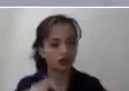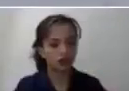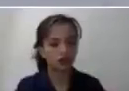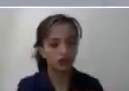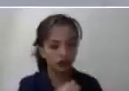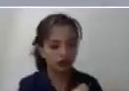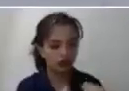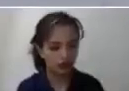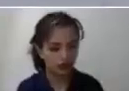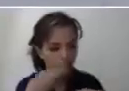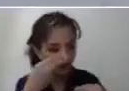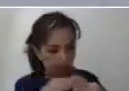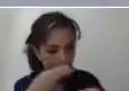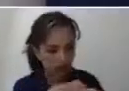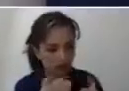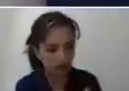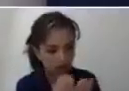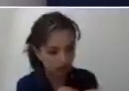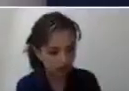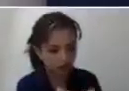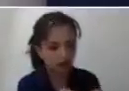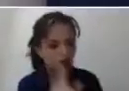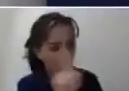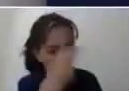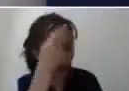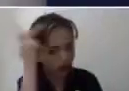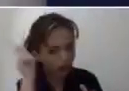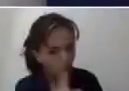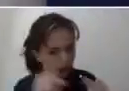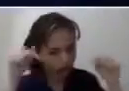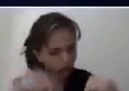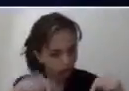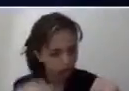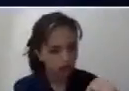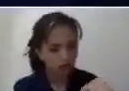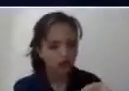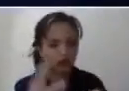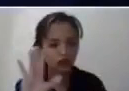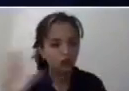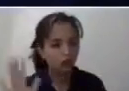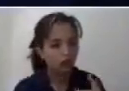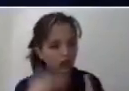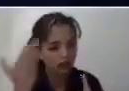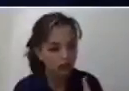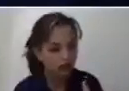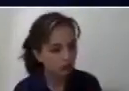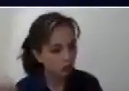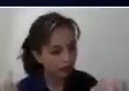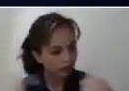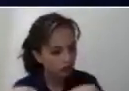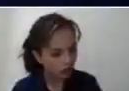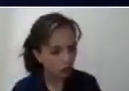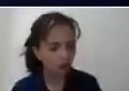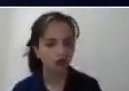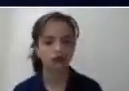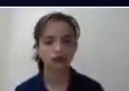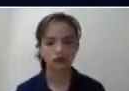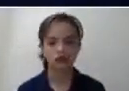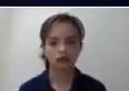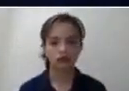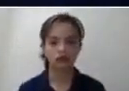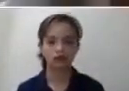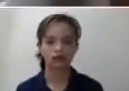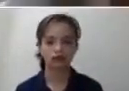Nakikipag-ugnayan na ang Presidential Anti-Corruption Commission sa tanggapan ni Senator Manny Pacquiao, kaugnay ng mga ibinunyag nitong katiwalian umano sa ilang tanggapan